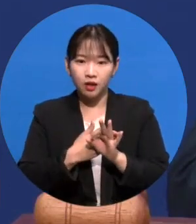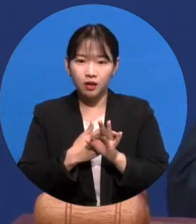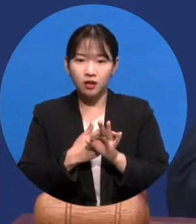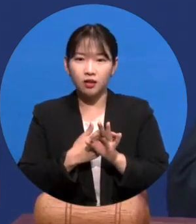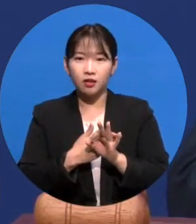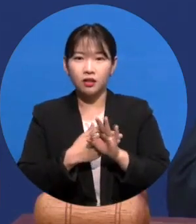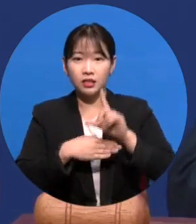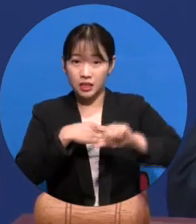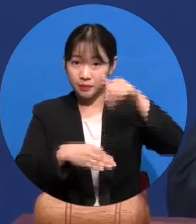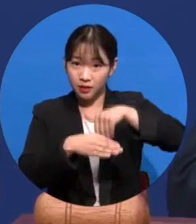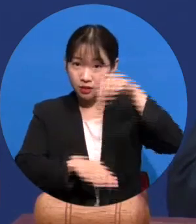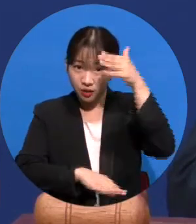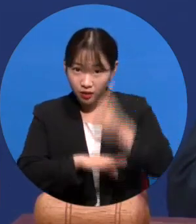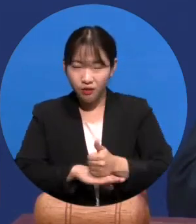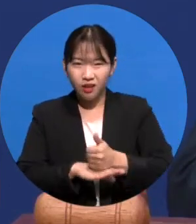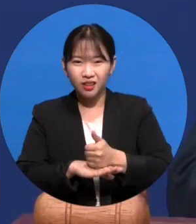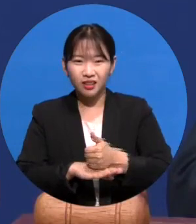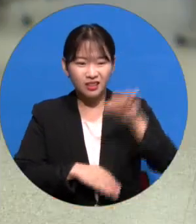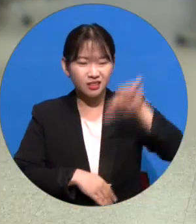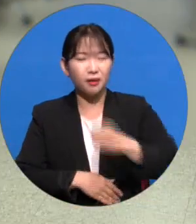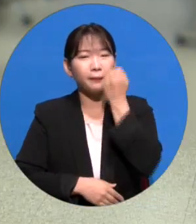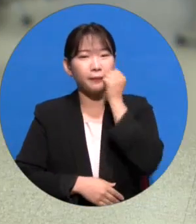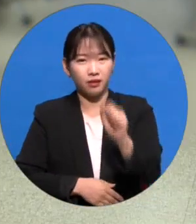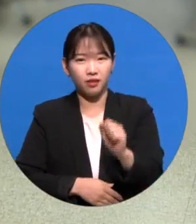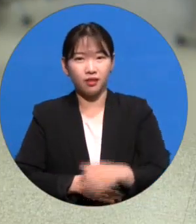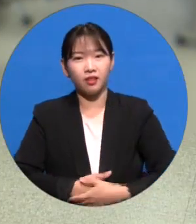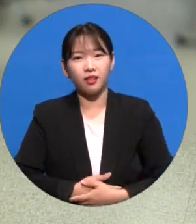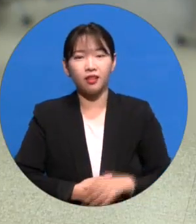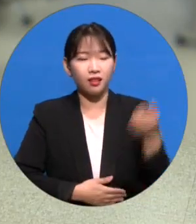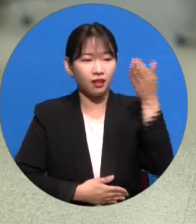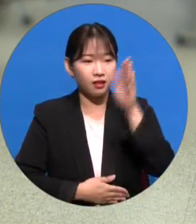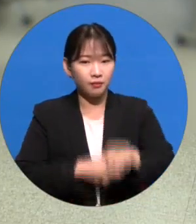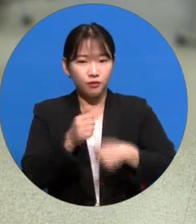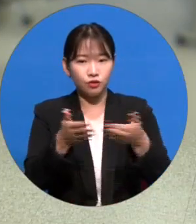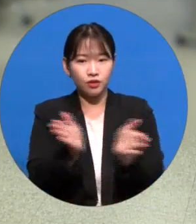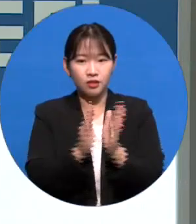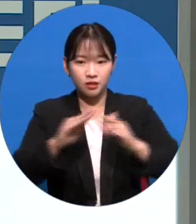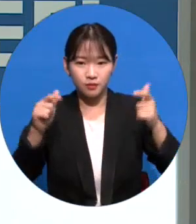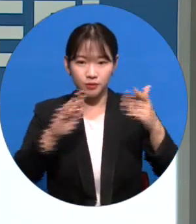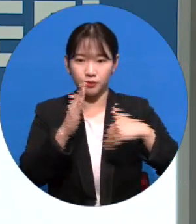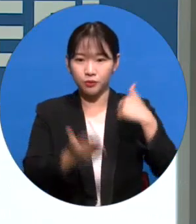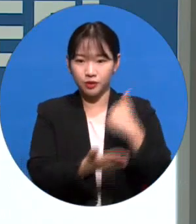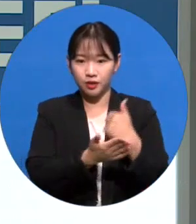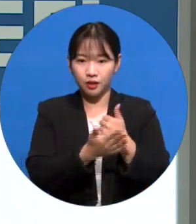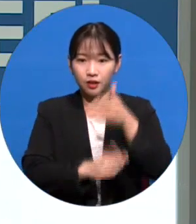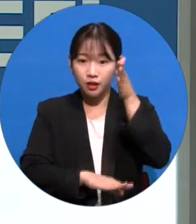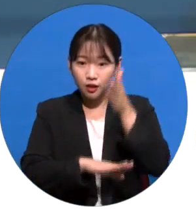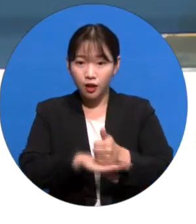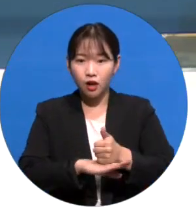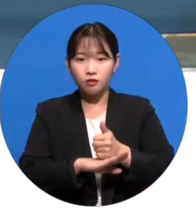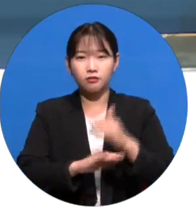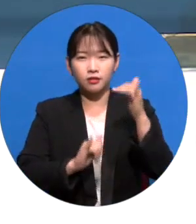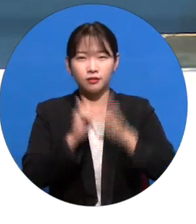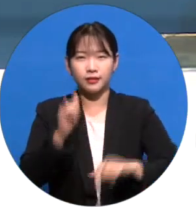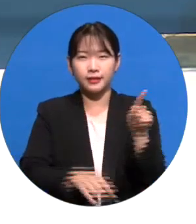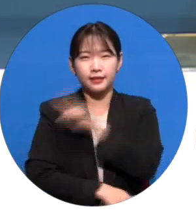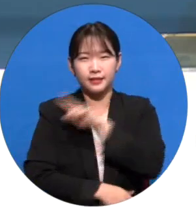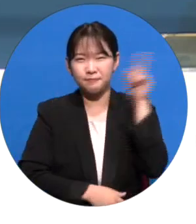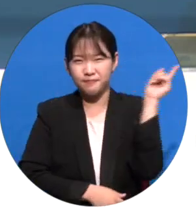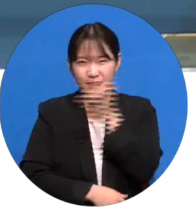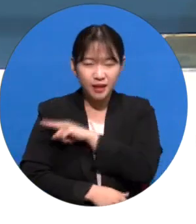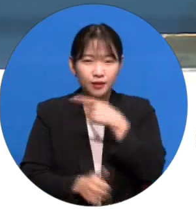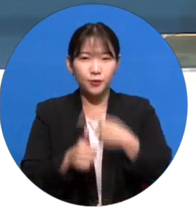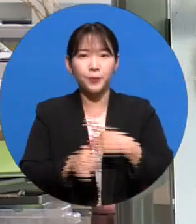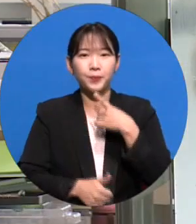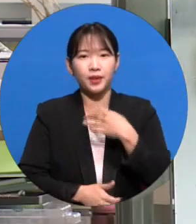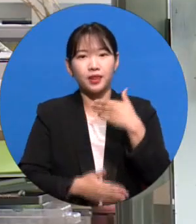보이면 지선 결과는 보나 마나입니다. 하지만 민주당의 전남 지역 공천은 결국 역대 최악이라는